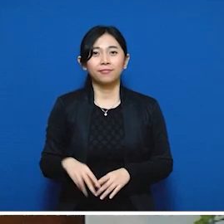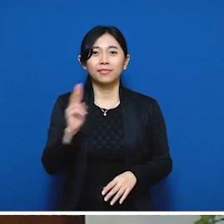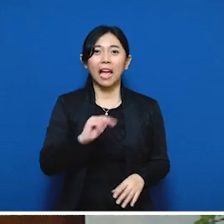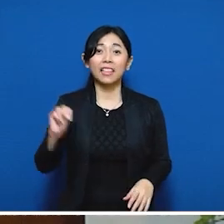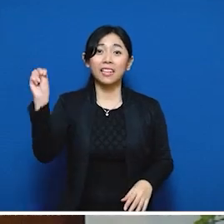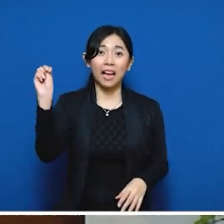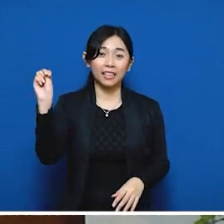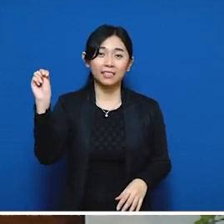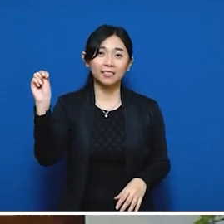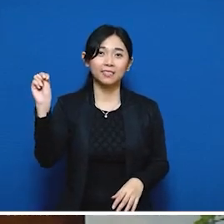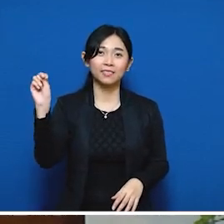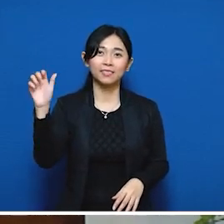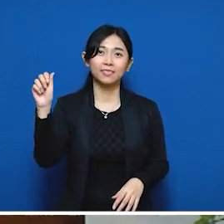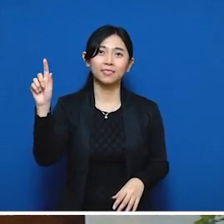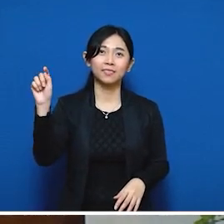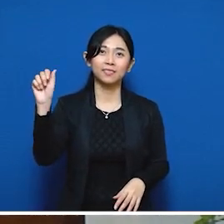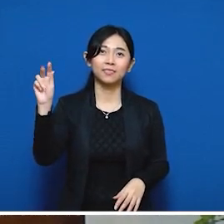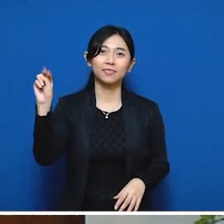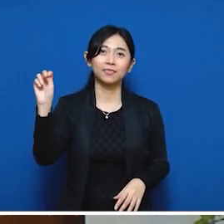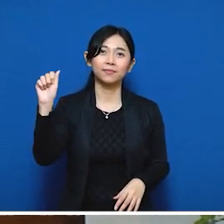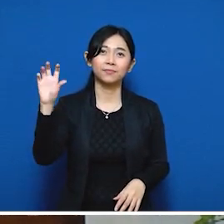Nathanael yang dipanggil sangsi.